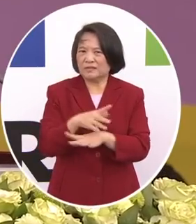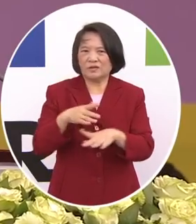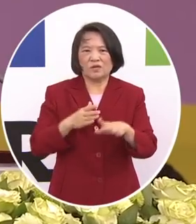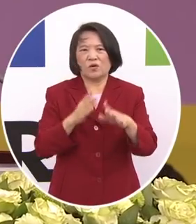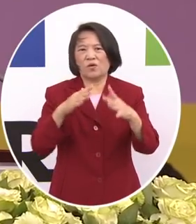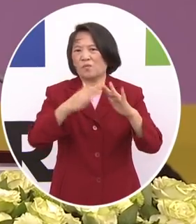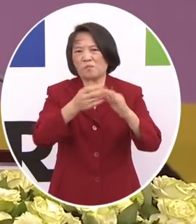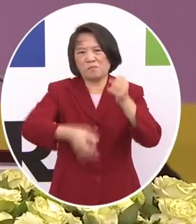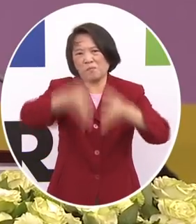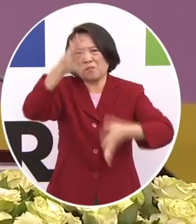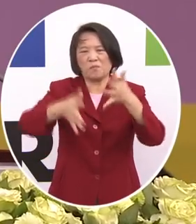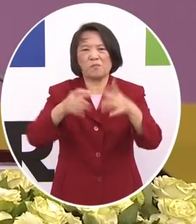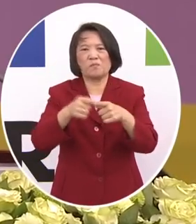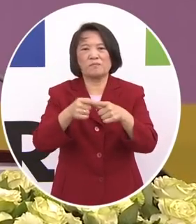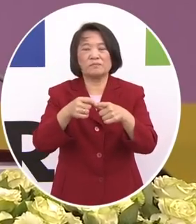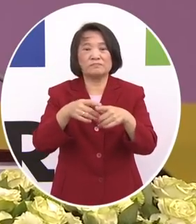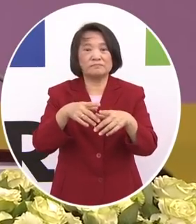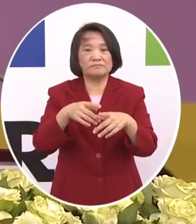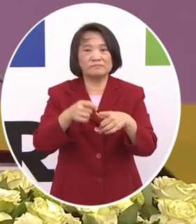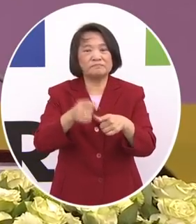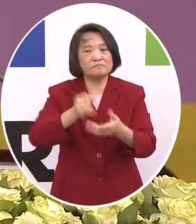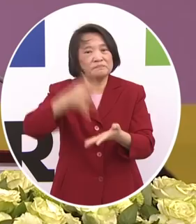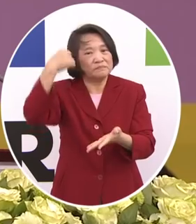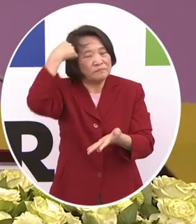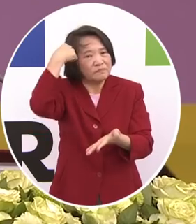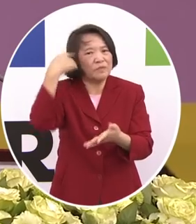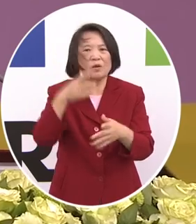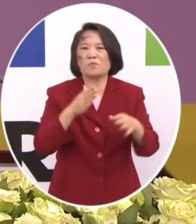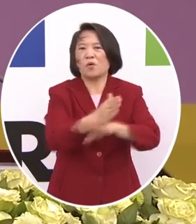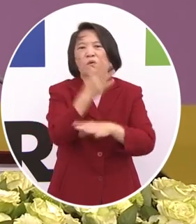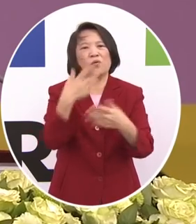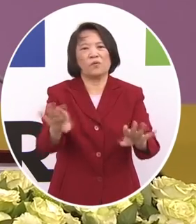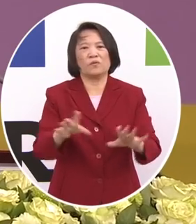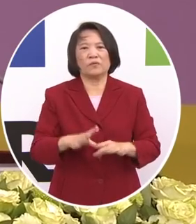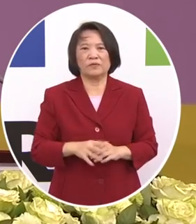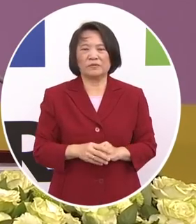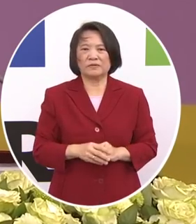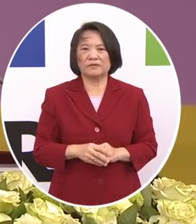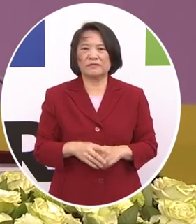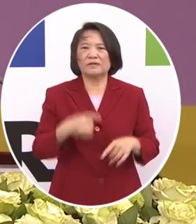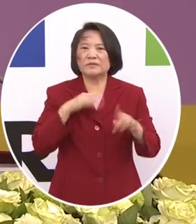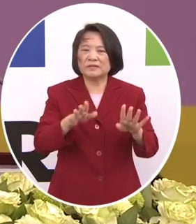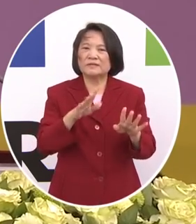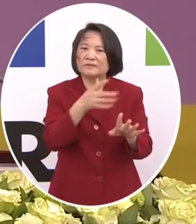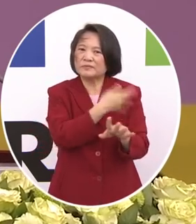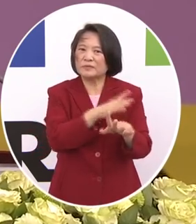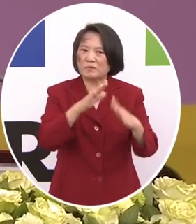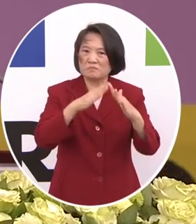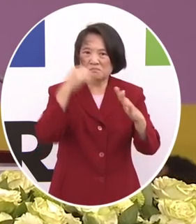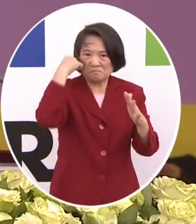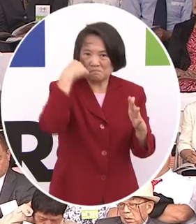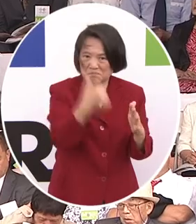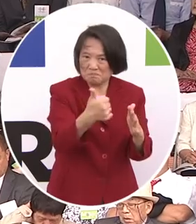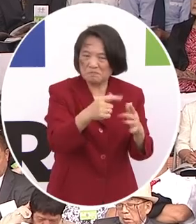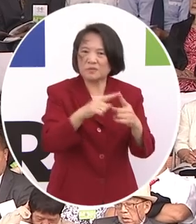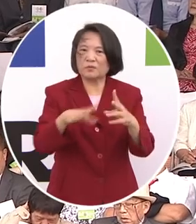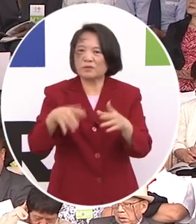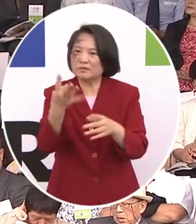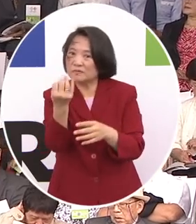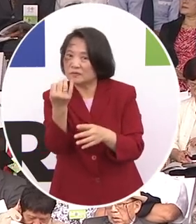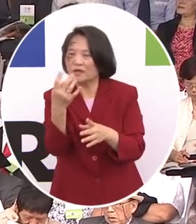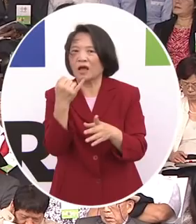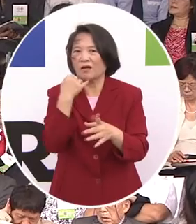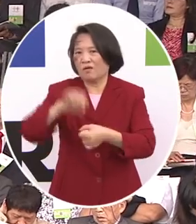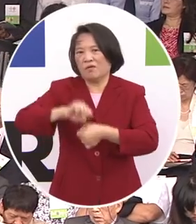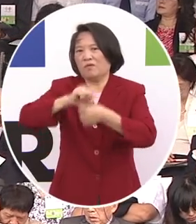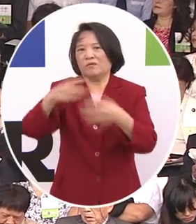住。我也去视察了其中几个，无论是质或量都令人满意。民众迫切